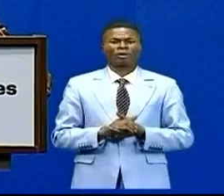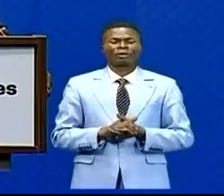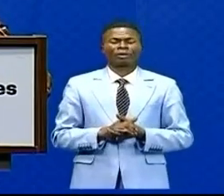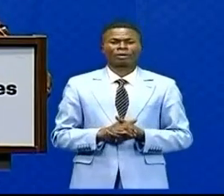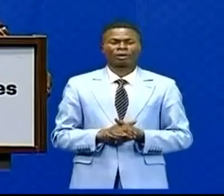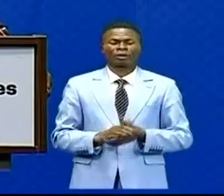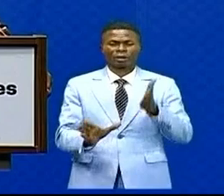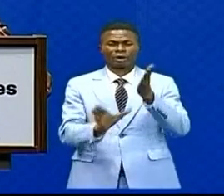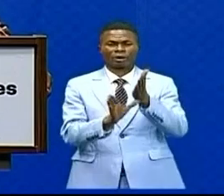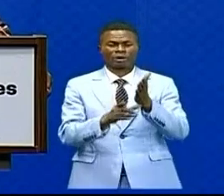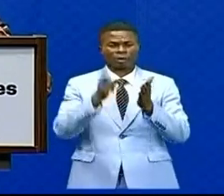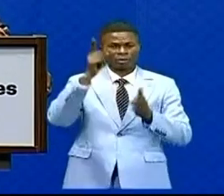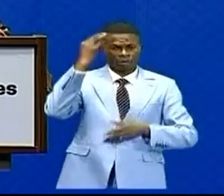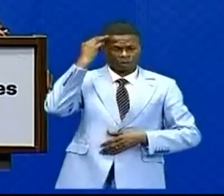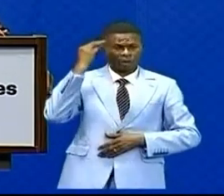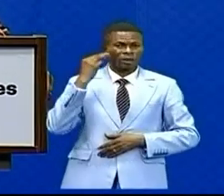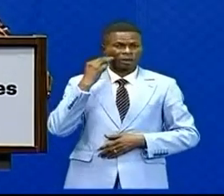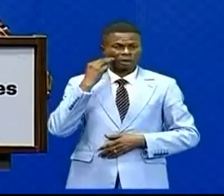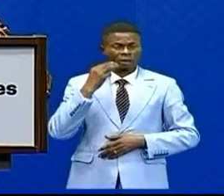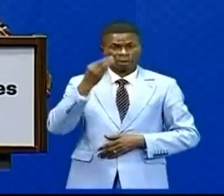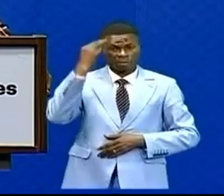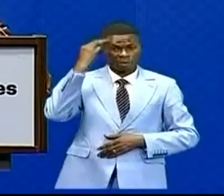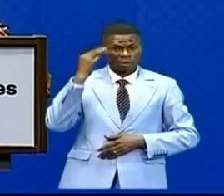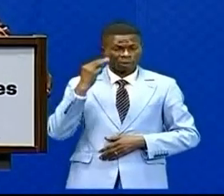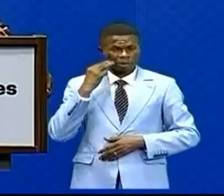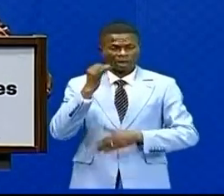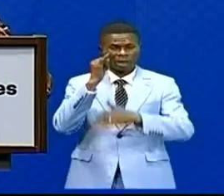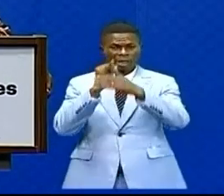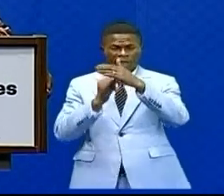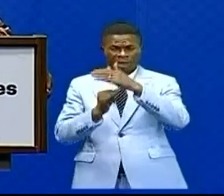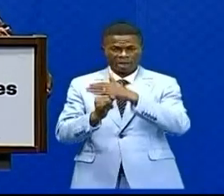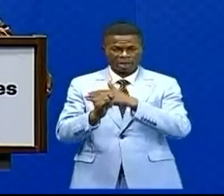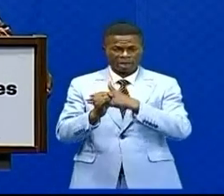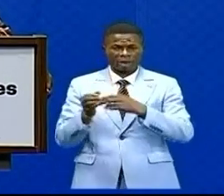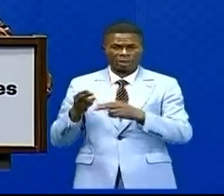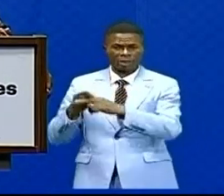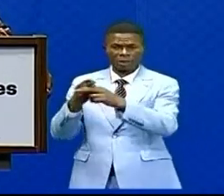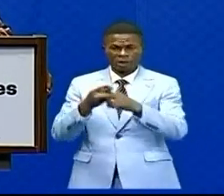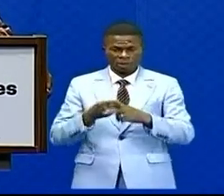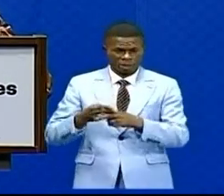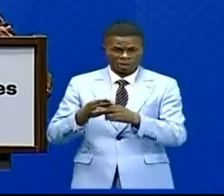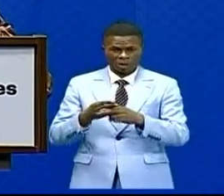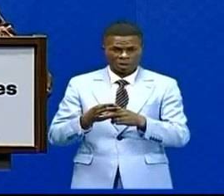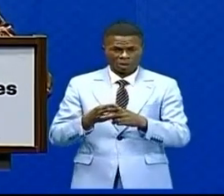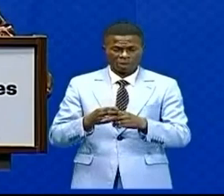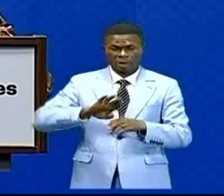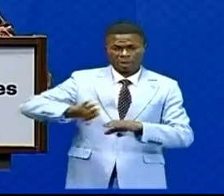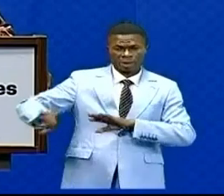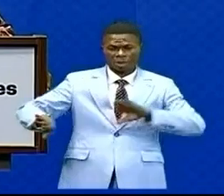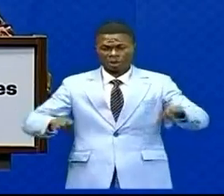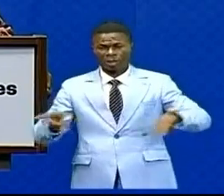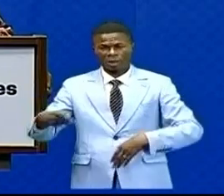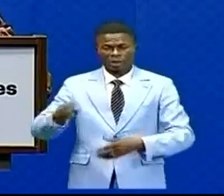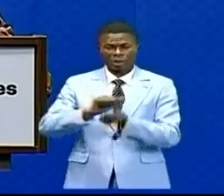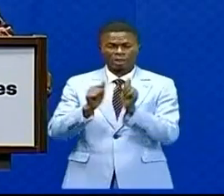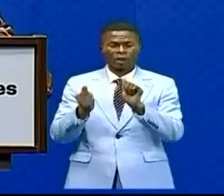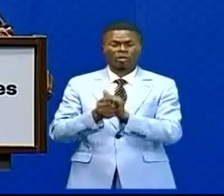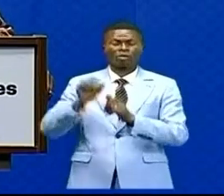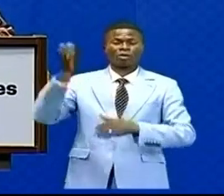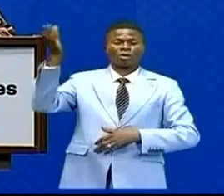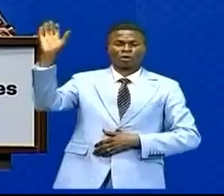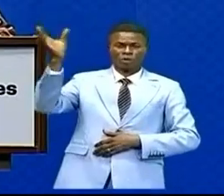Le vice-premier ministre, ministre de l'Intérieur, Sécurité, Décentralisation et Affaires